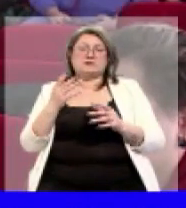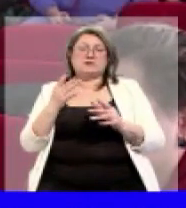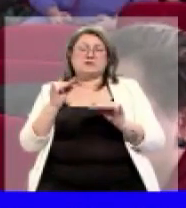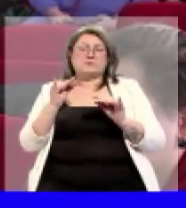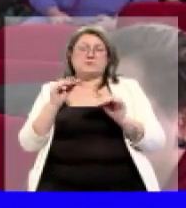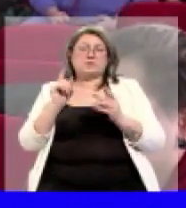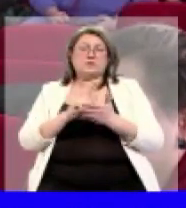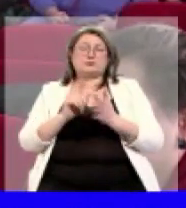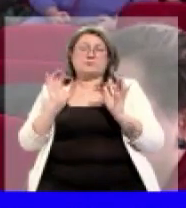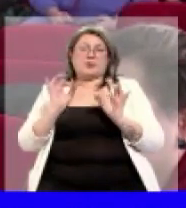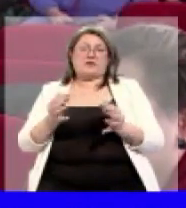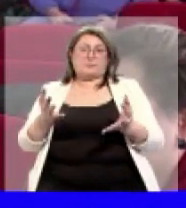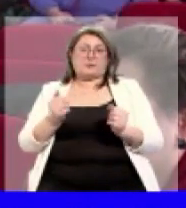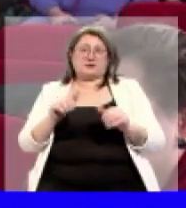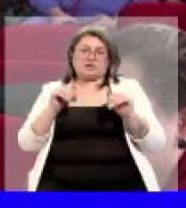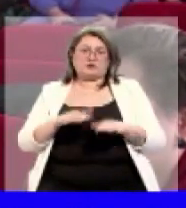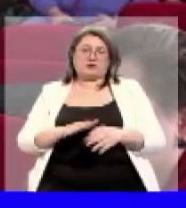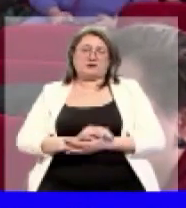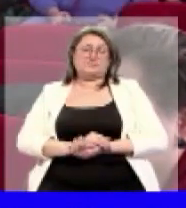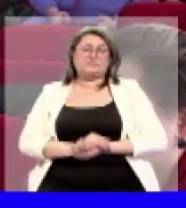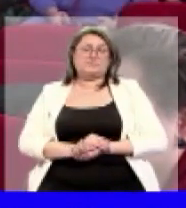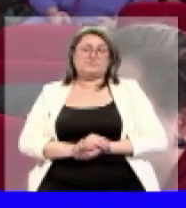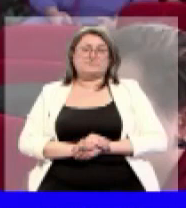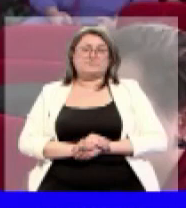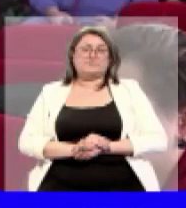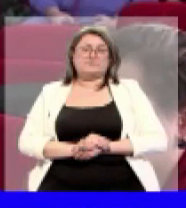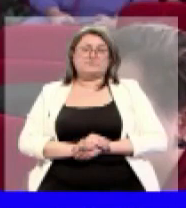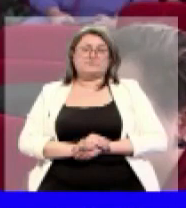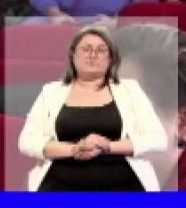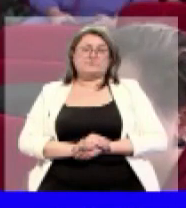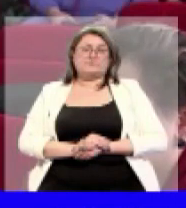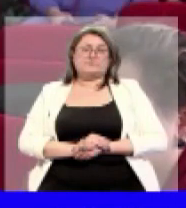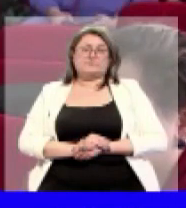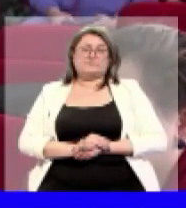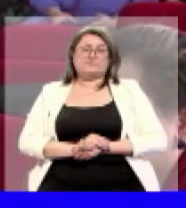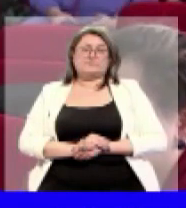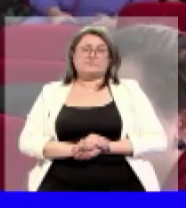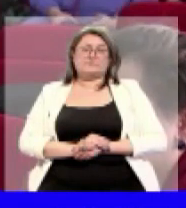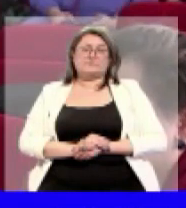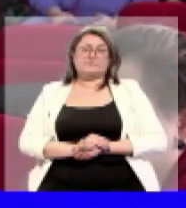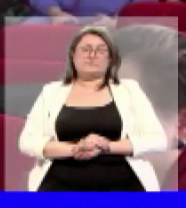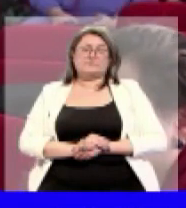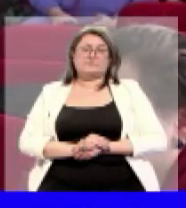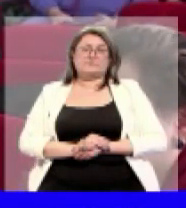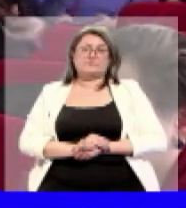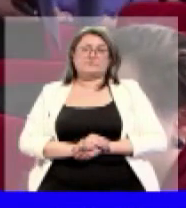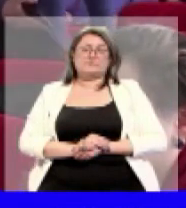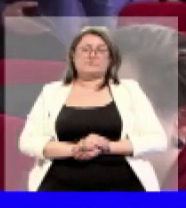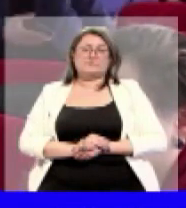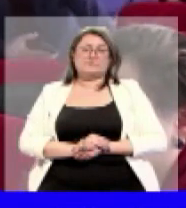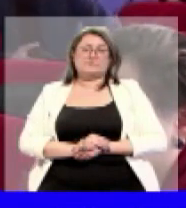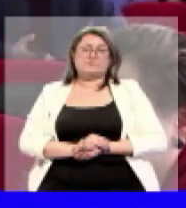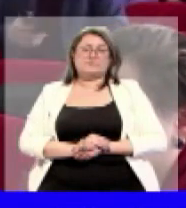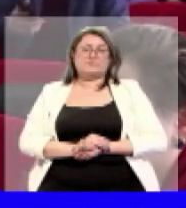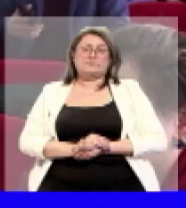кезінде әрбір адам тез шешім қабылдау керек. Сондықтан бұл өте мен үшін өте маңызды, себебі кез келген уақытта осындай жаттығудың